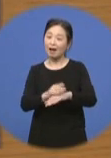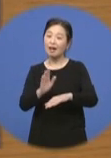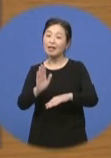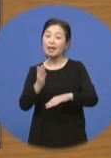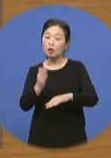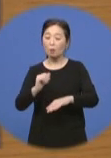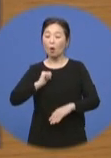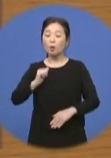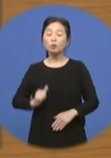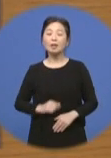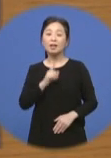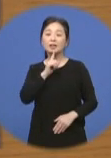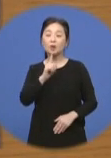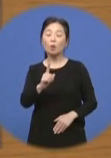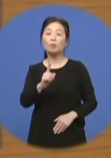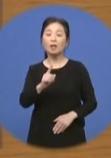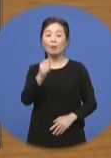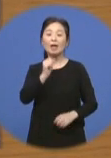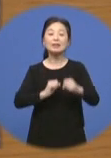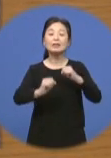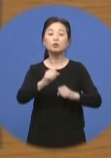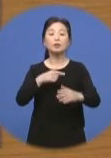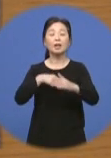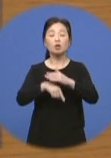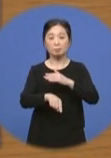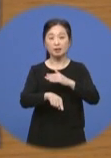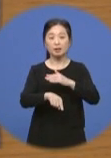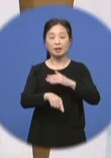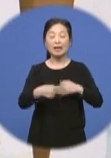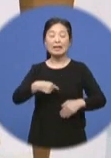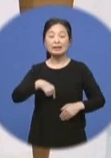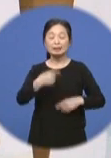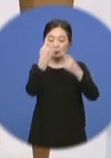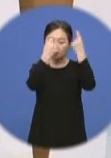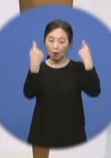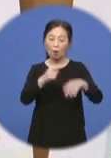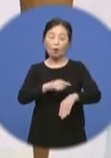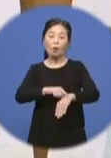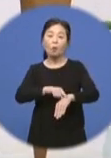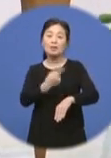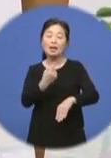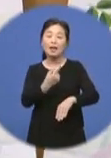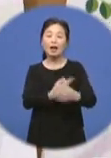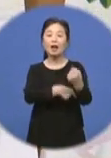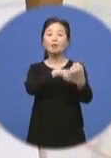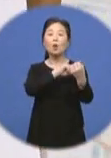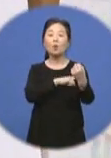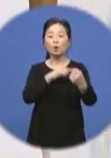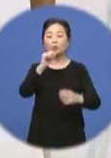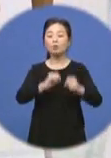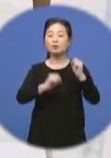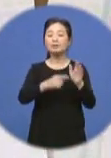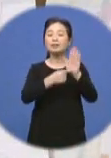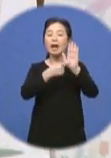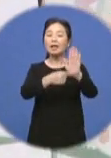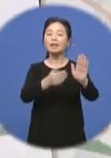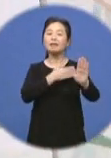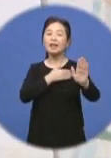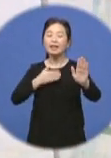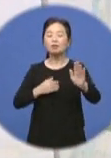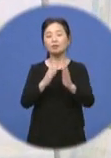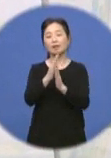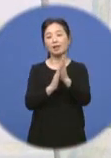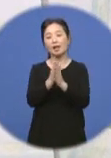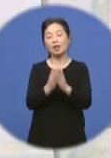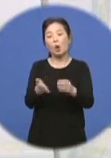で、男女が共に個性や能力を自由に発揮できるようにとの願いが込められております。具